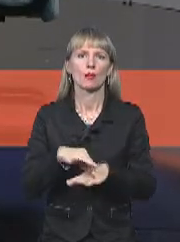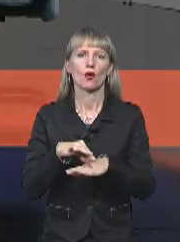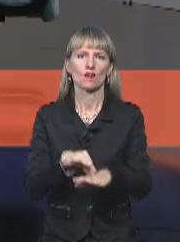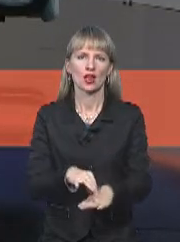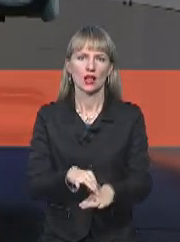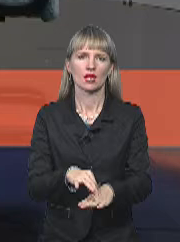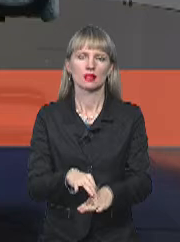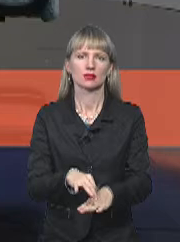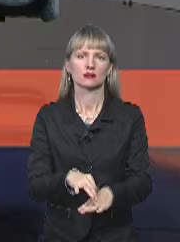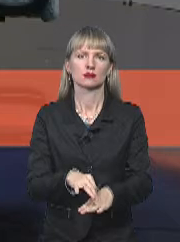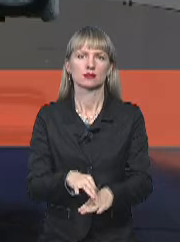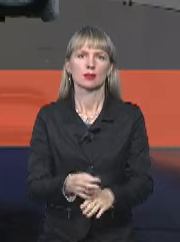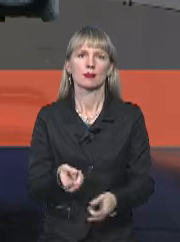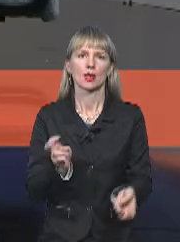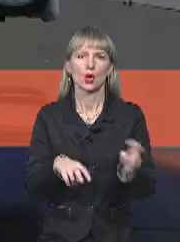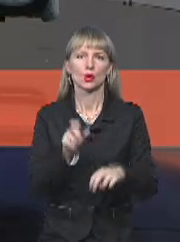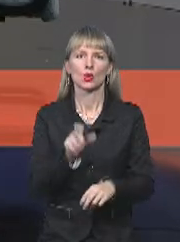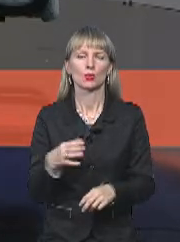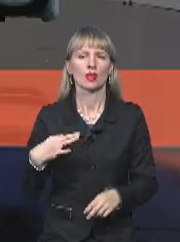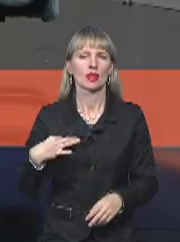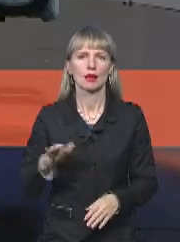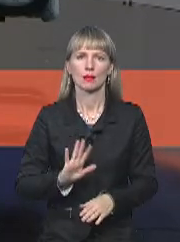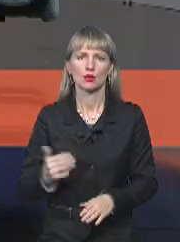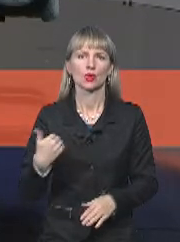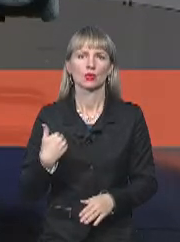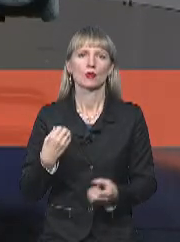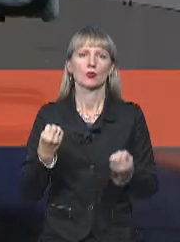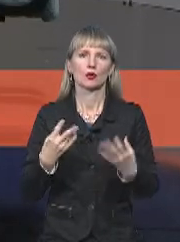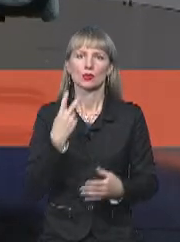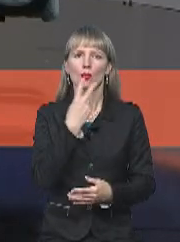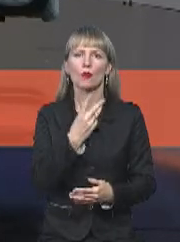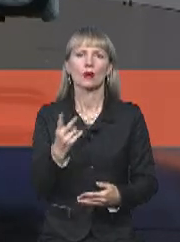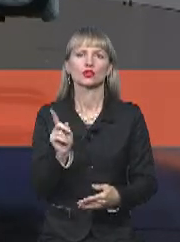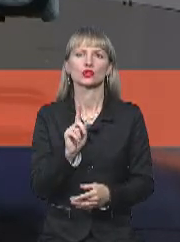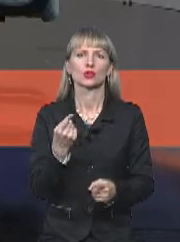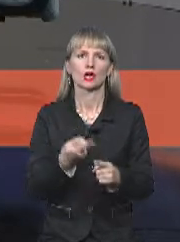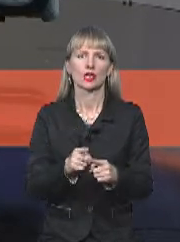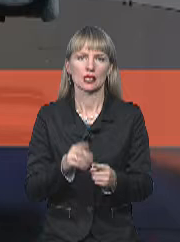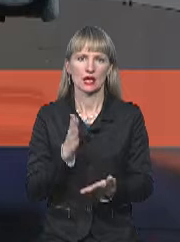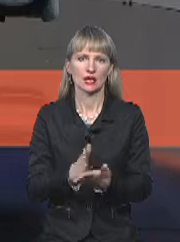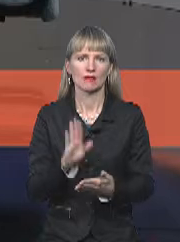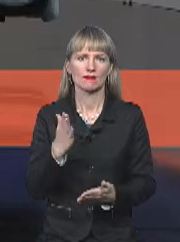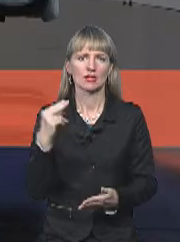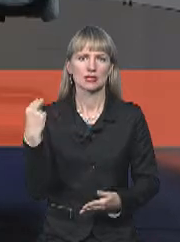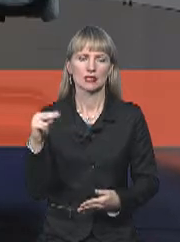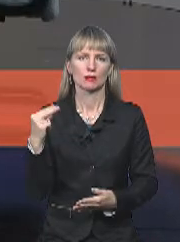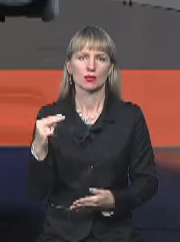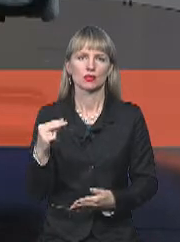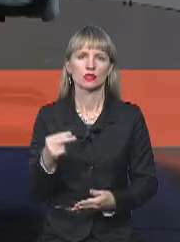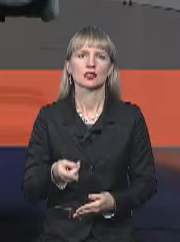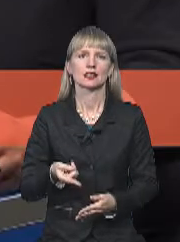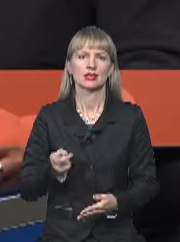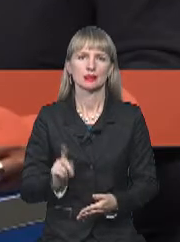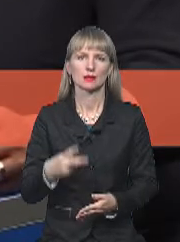провела. Приходили люди небайдужі, які хотіли просто побачити, що таке є в Запоріжжі. Ну,